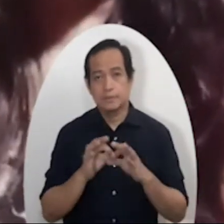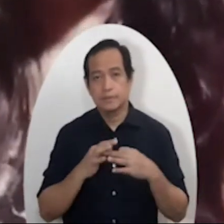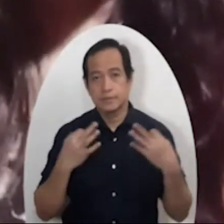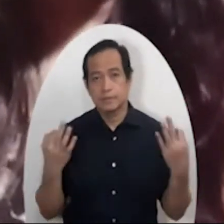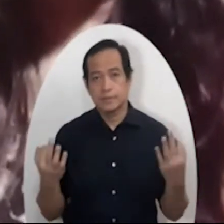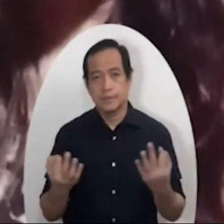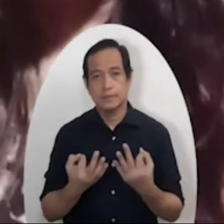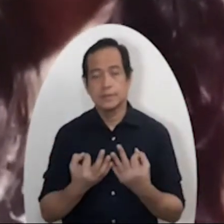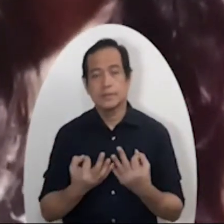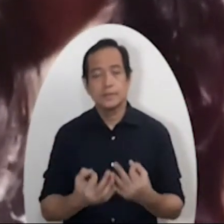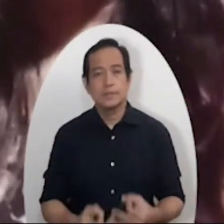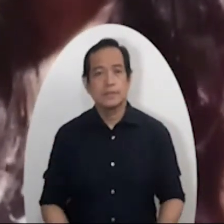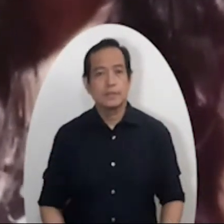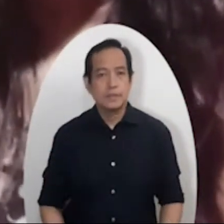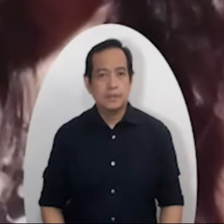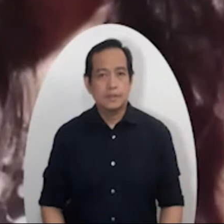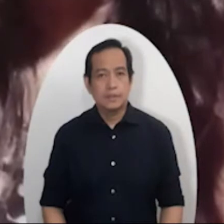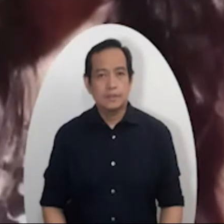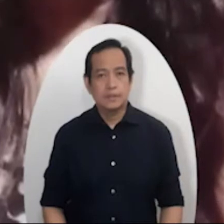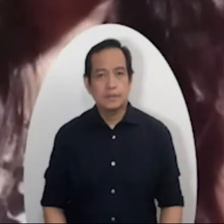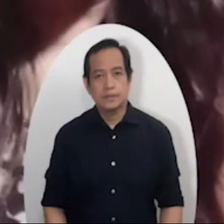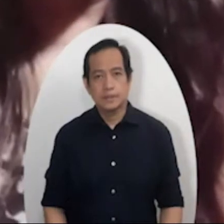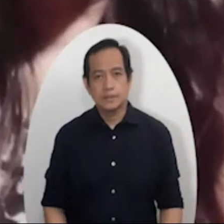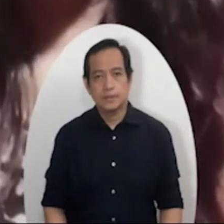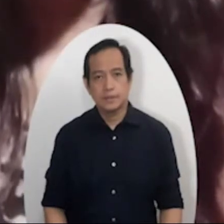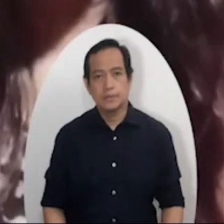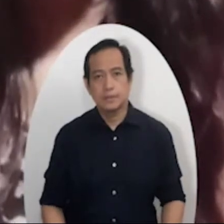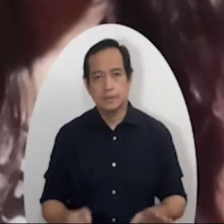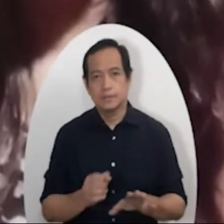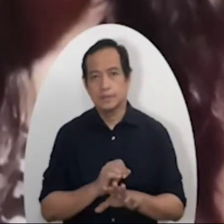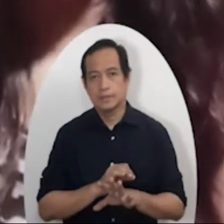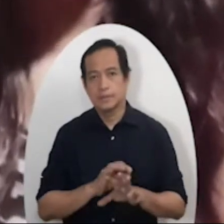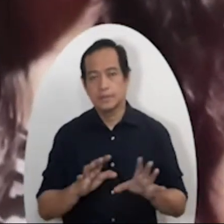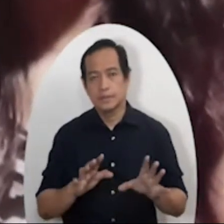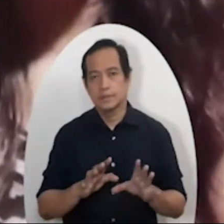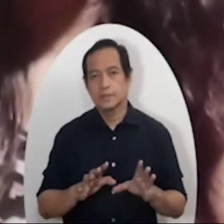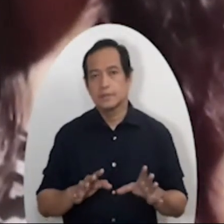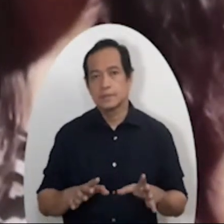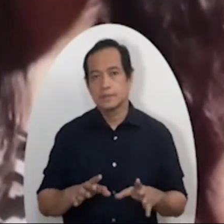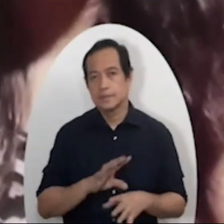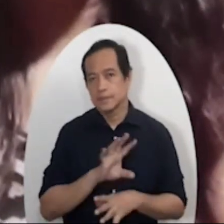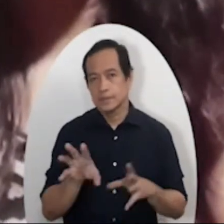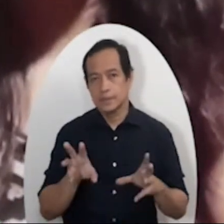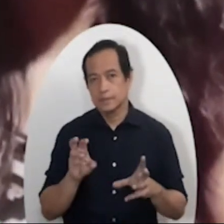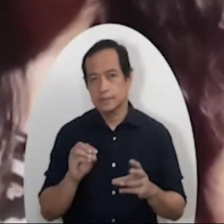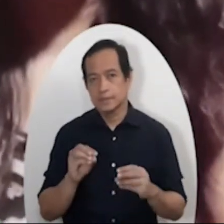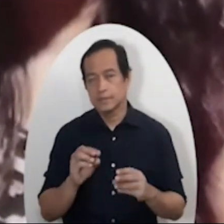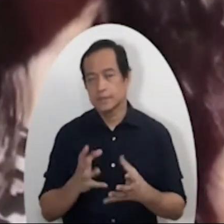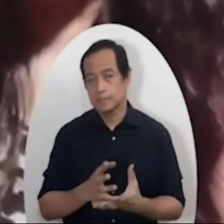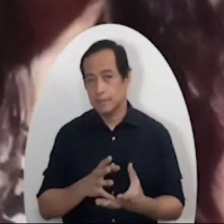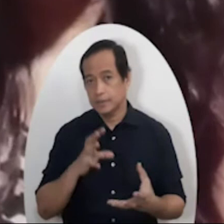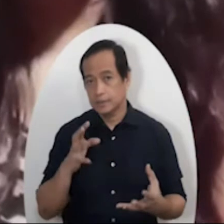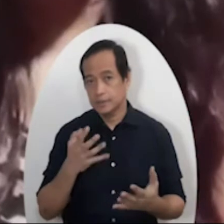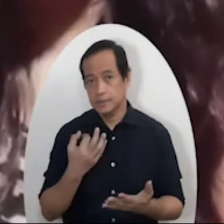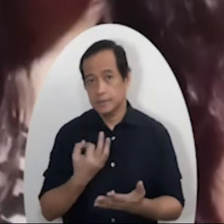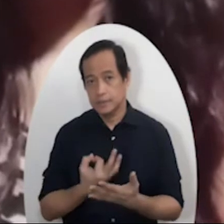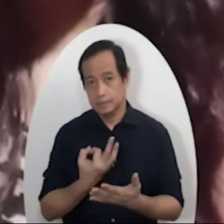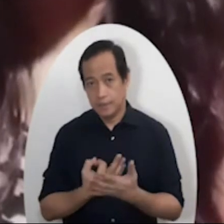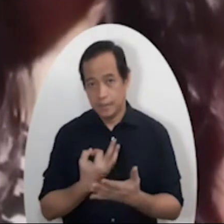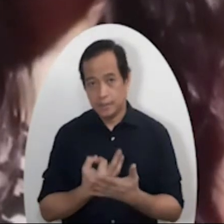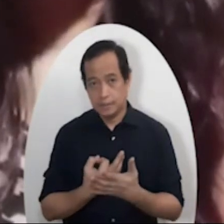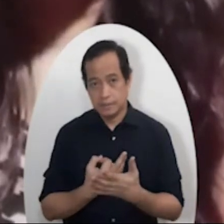ng mata na kadalasan nakikita sa mga bata. Retinoblastoma ang tawag dito. Maaring